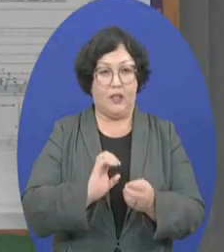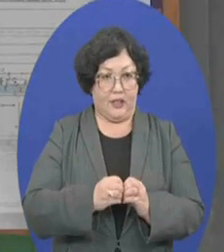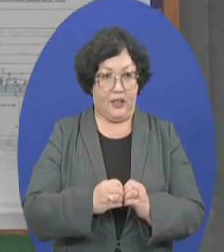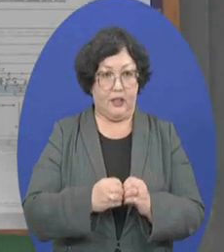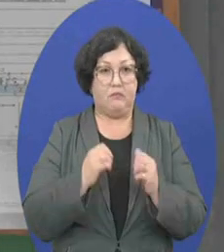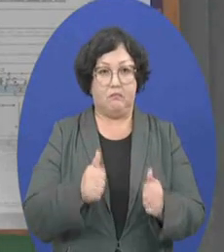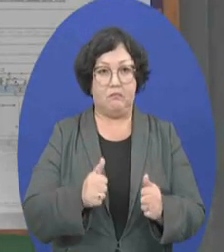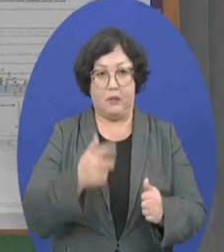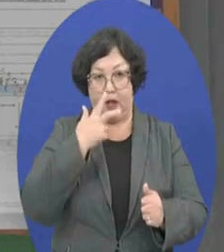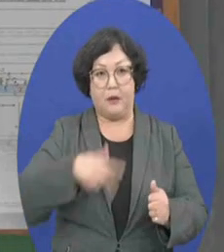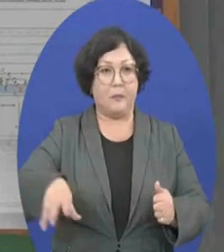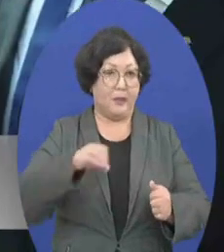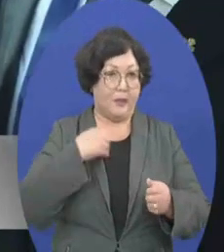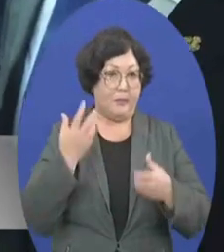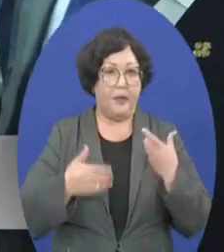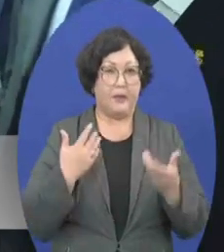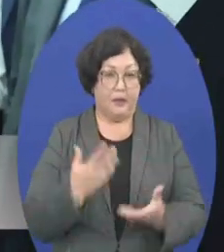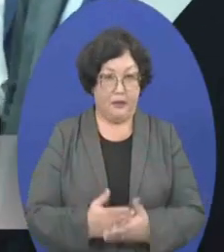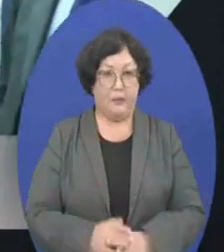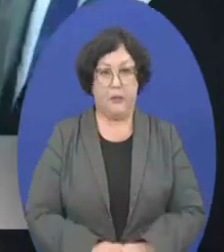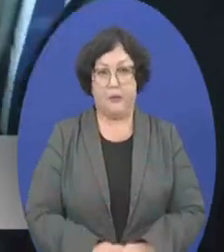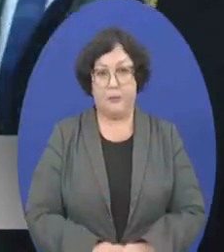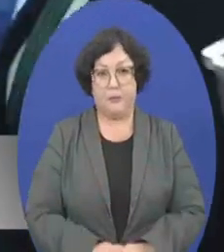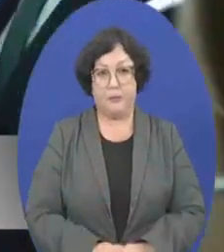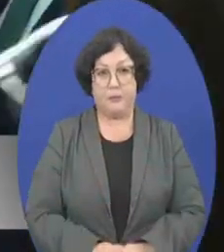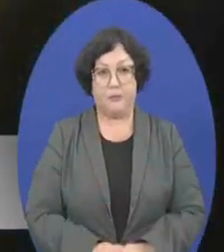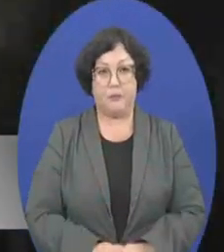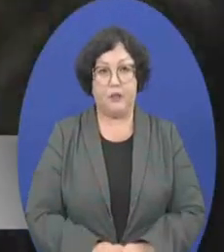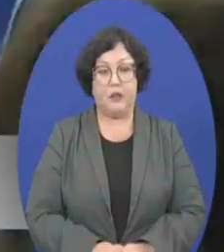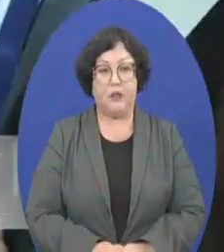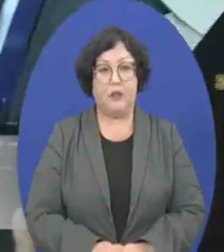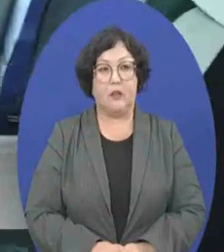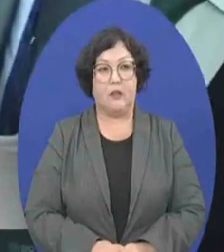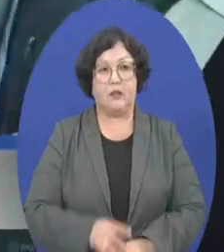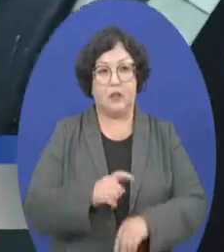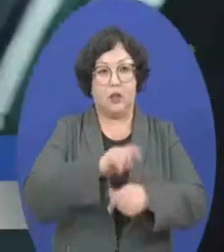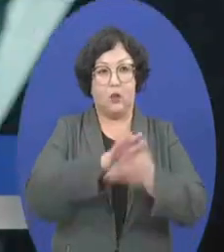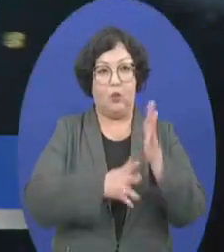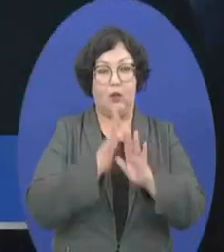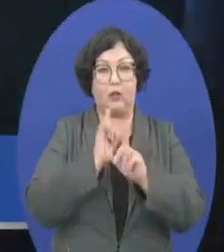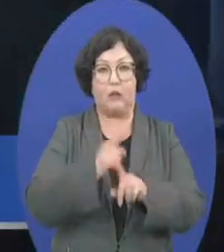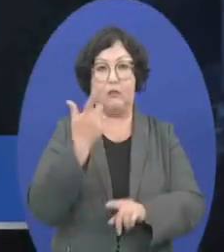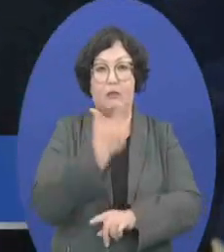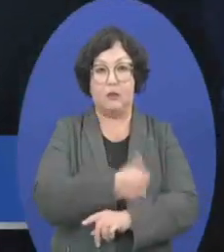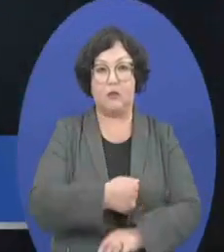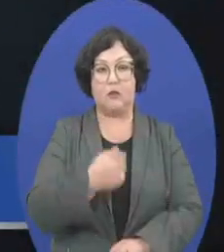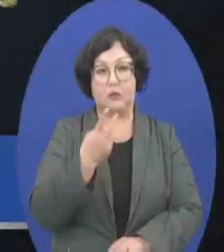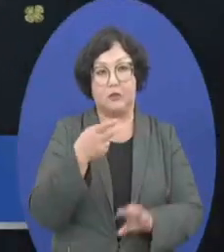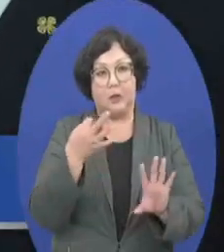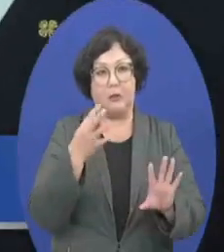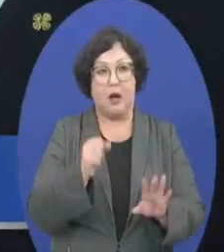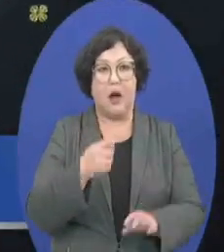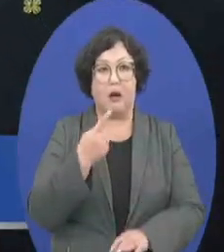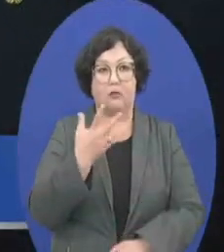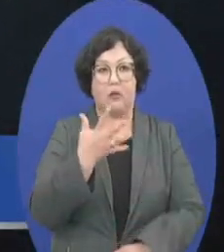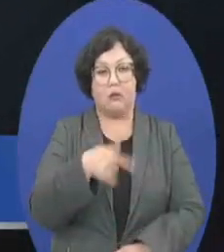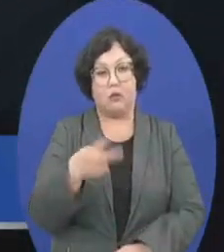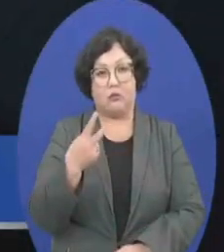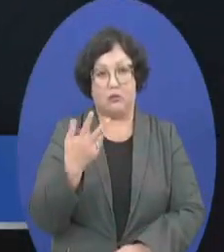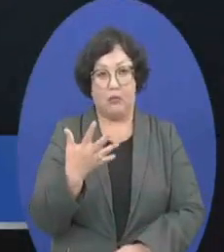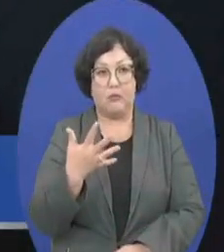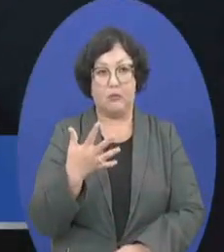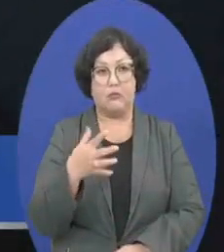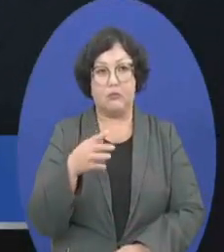болж байгаа бас бид бүхэн бас туйлын баяртай байна. Одоо энэ тоглох вакцина 2-8 юм байс гэхдээ 15-25